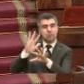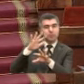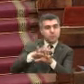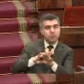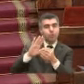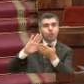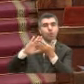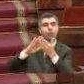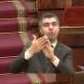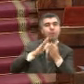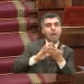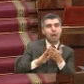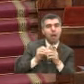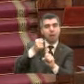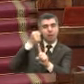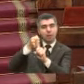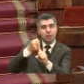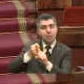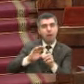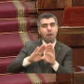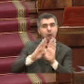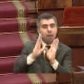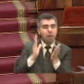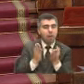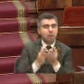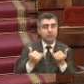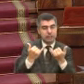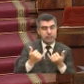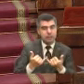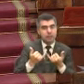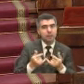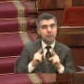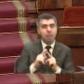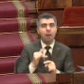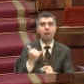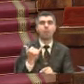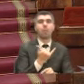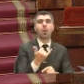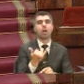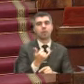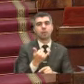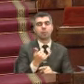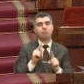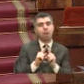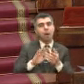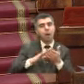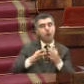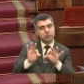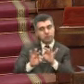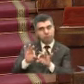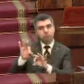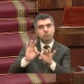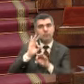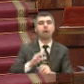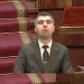والجمعيات المشتغلة في المجال ديال التخييم يستدعي الآن مؤسسة قائمة بذاتها لتدبير شؤونه. سيد